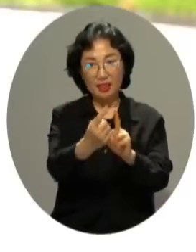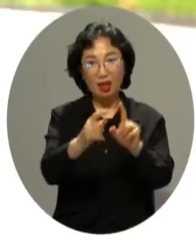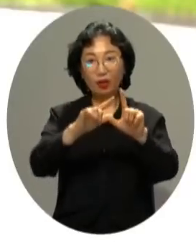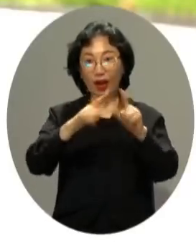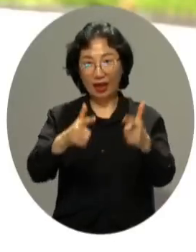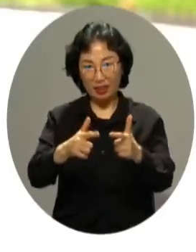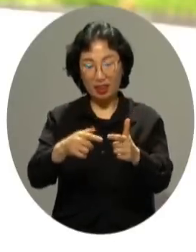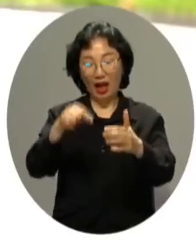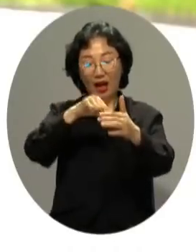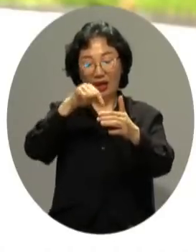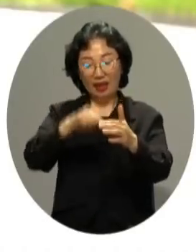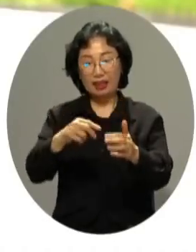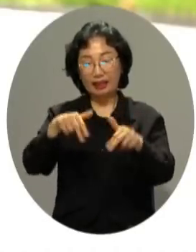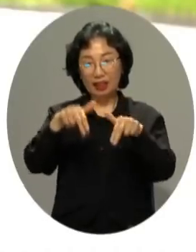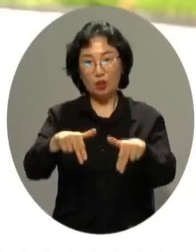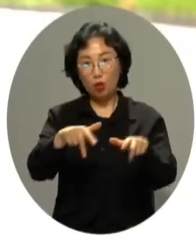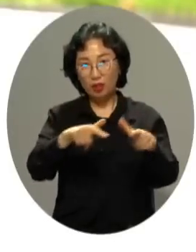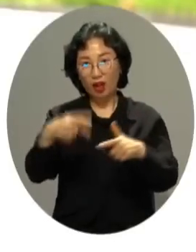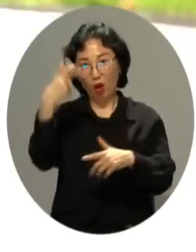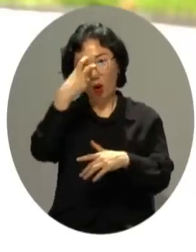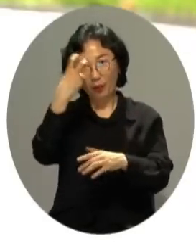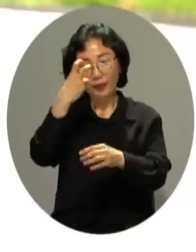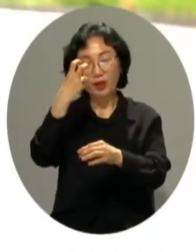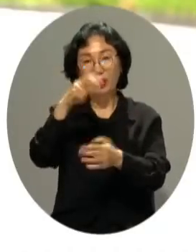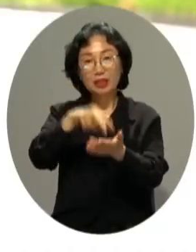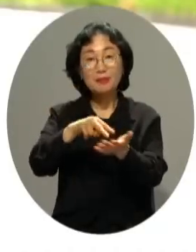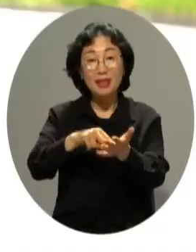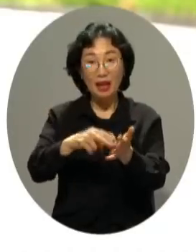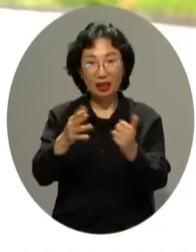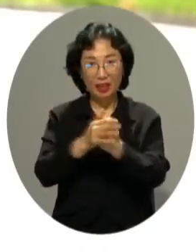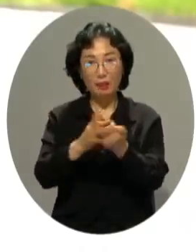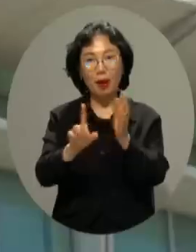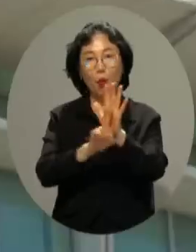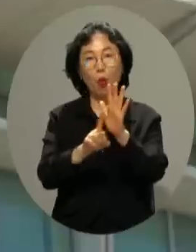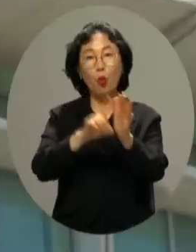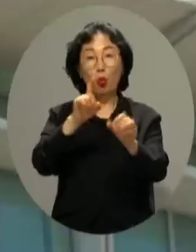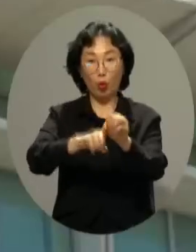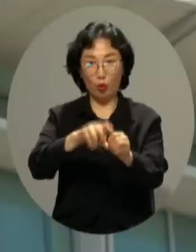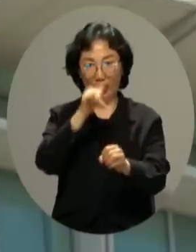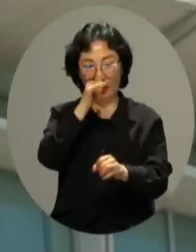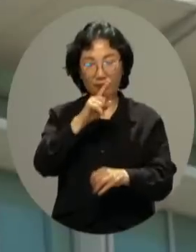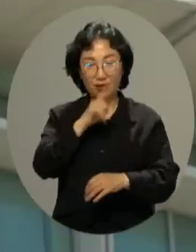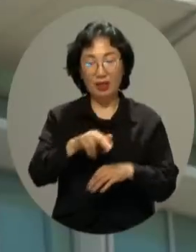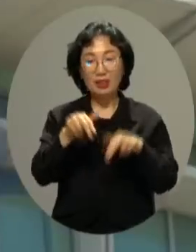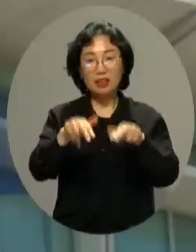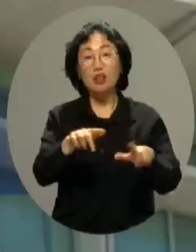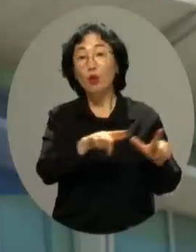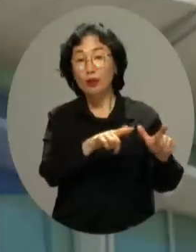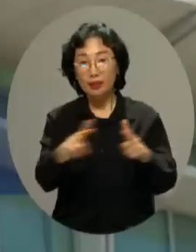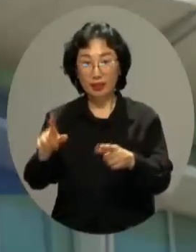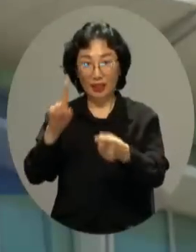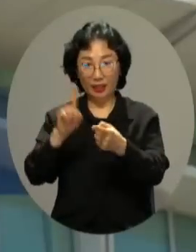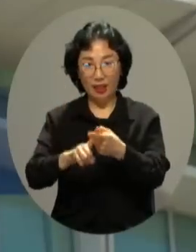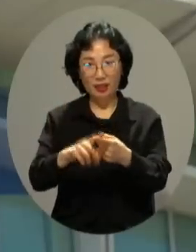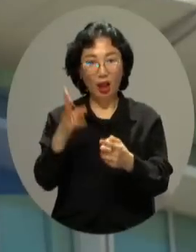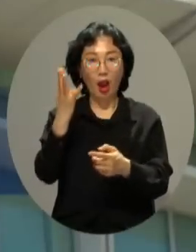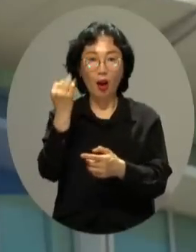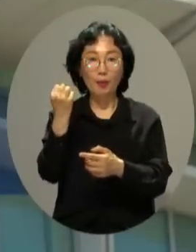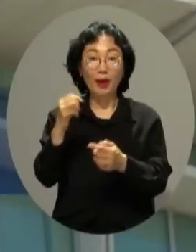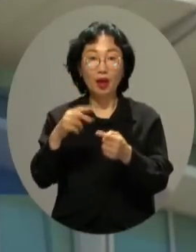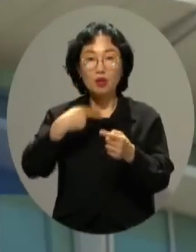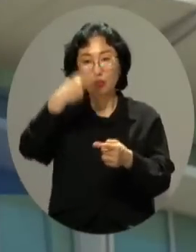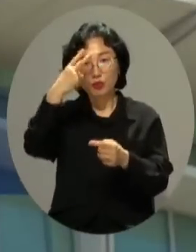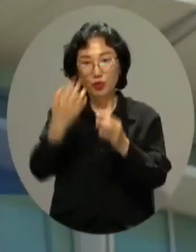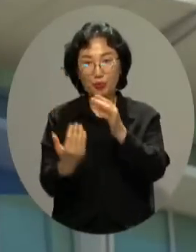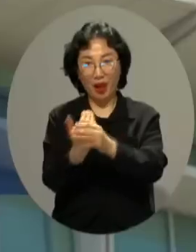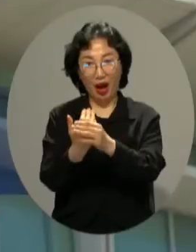아닌 내부 직원 기강 점검 차원의 캠페인이었다고 해명했습니다. 우리 직원들 며칠 전에 음주